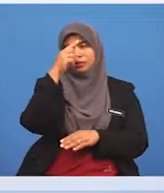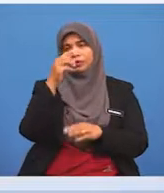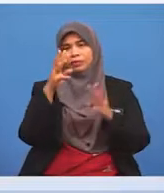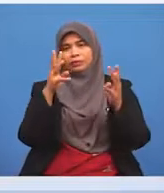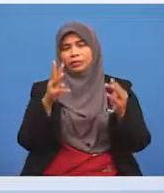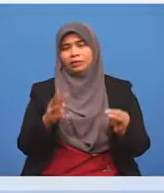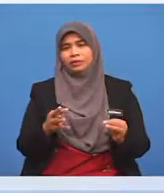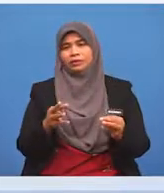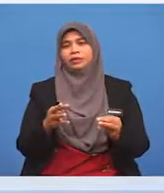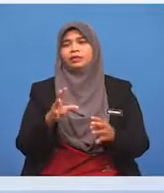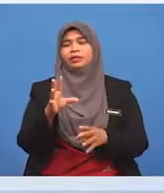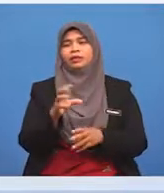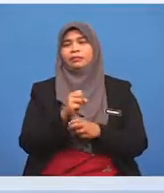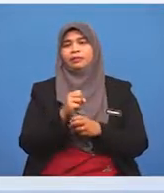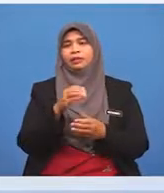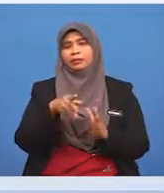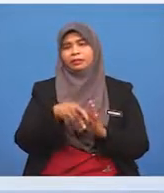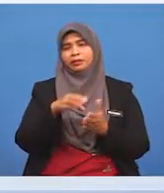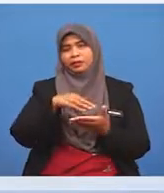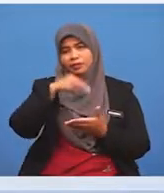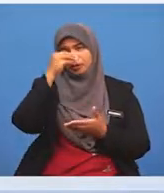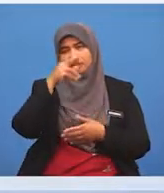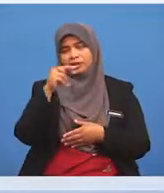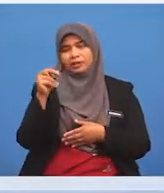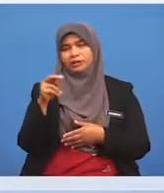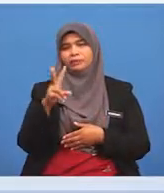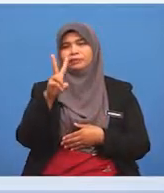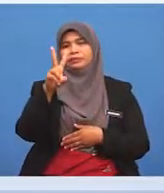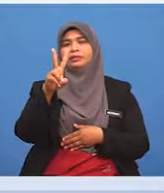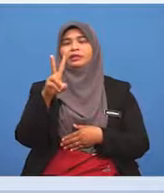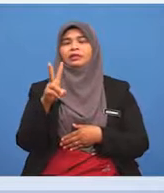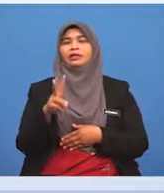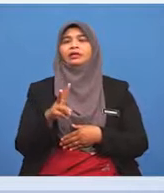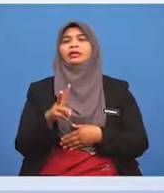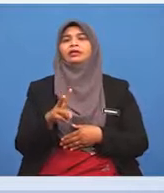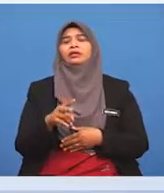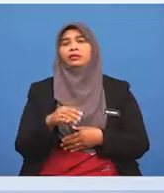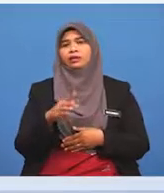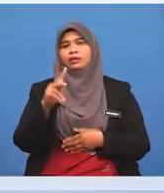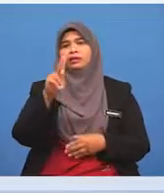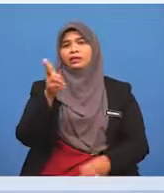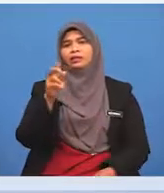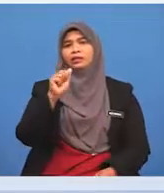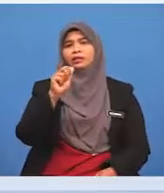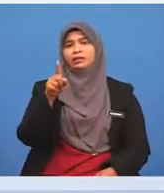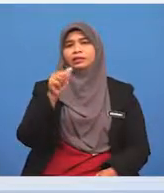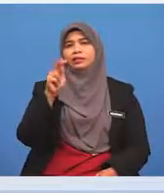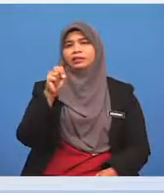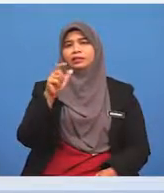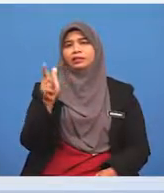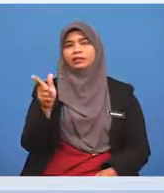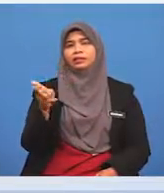khazanah yang terkandung dalam laut dan sungai menjadi sumber makanan dan perhiasan kepada